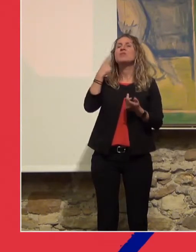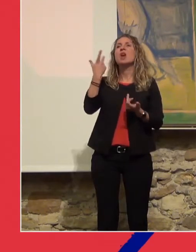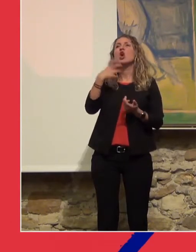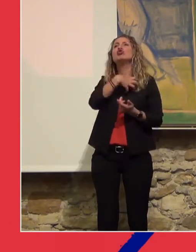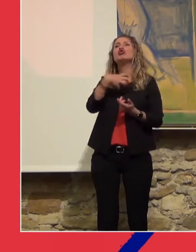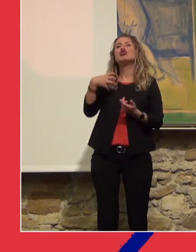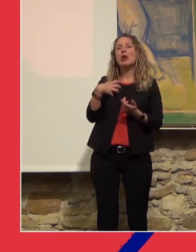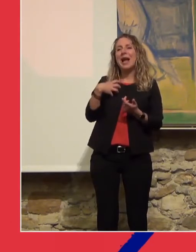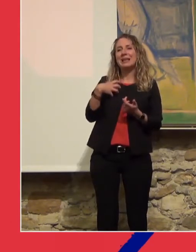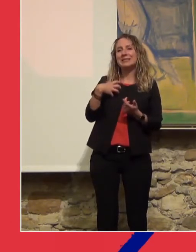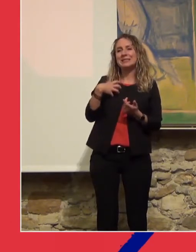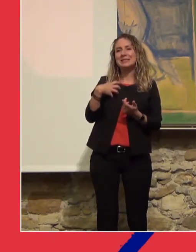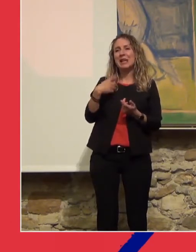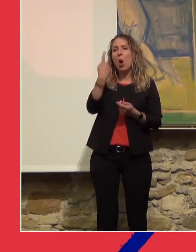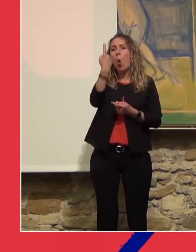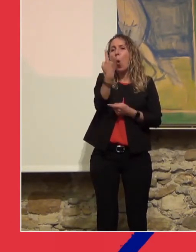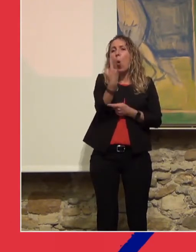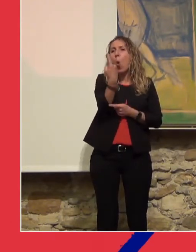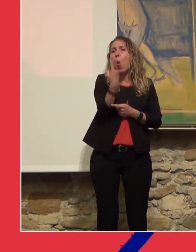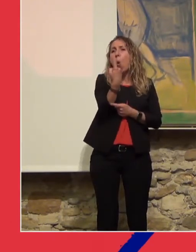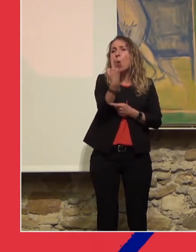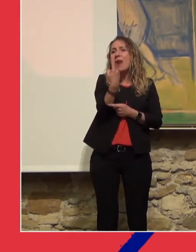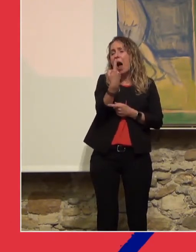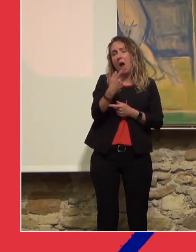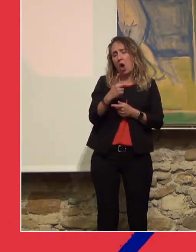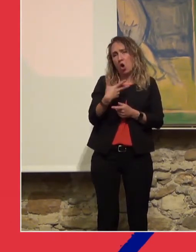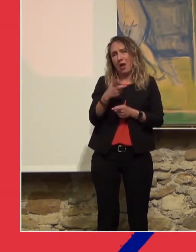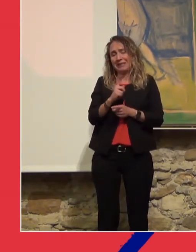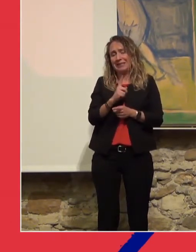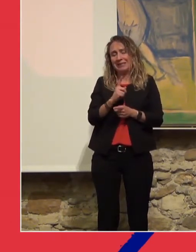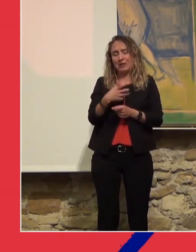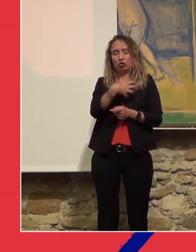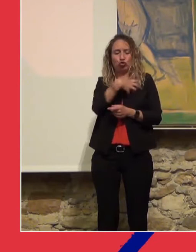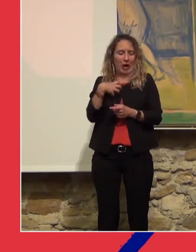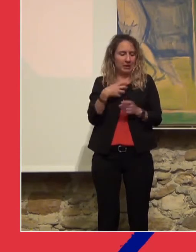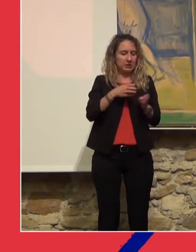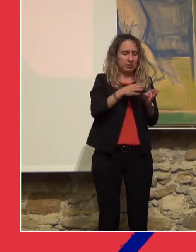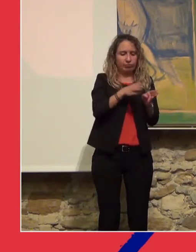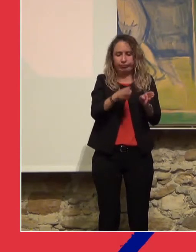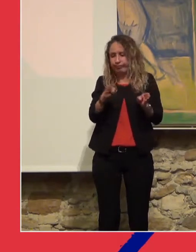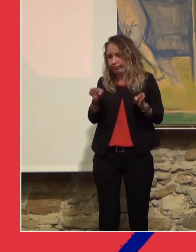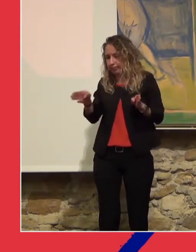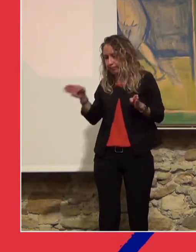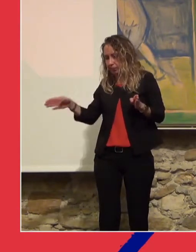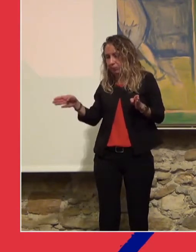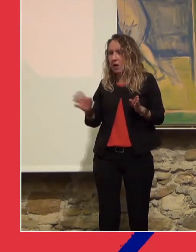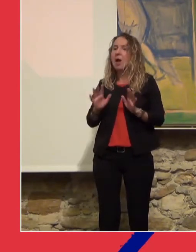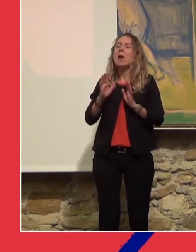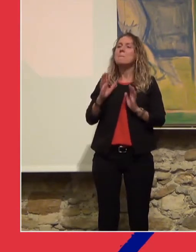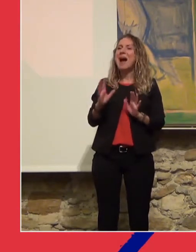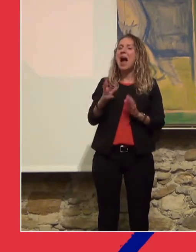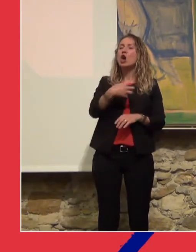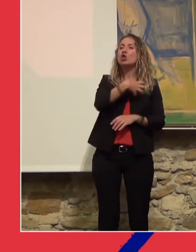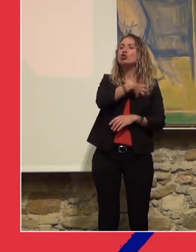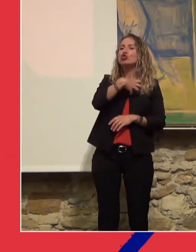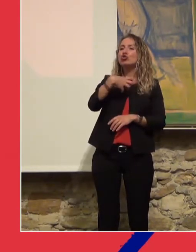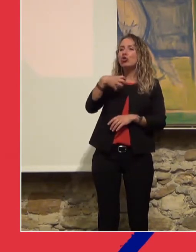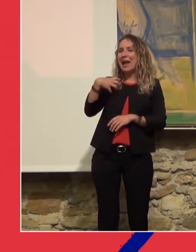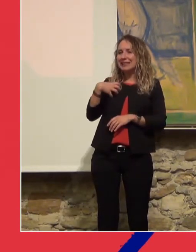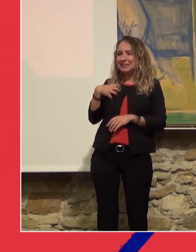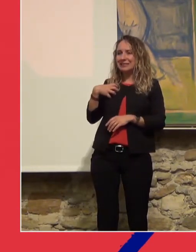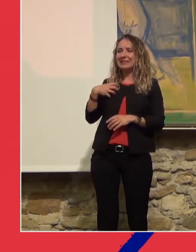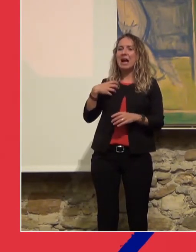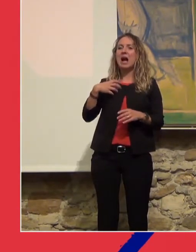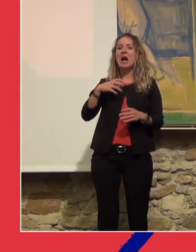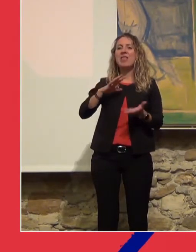suoi limiti e i suoi pregi. Quando la scienza però diventa un dogma, assume un ruolo decisivo anche